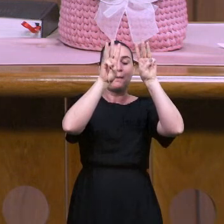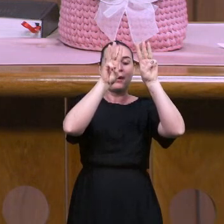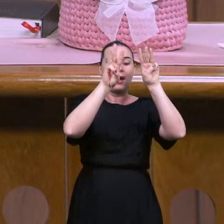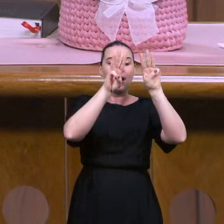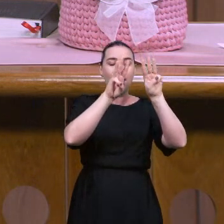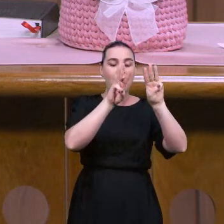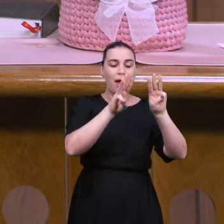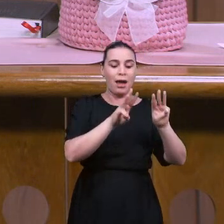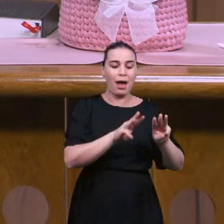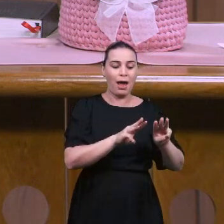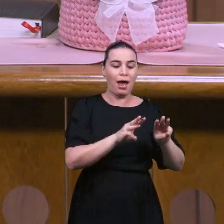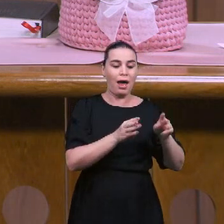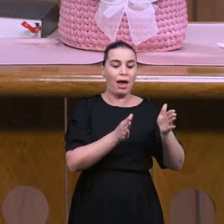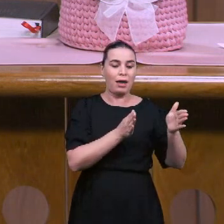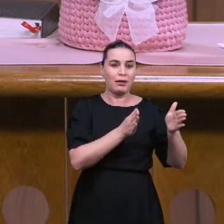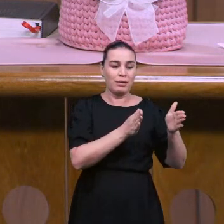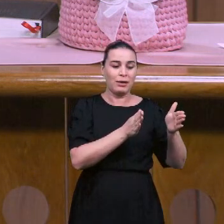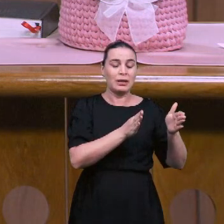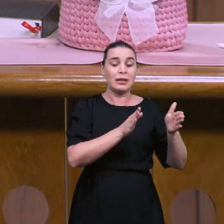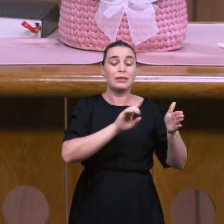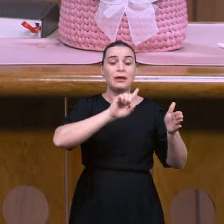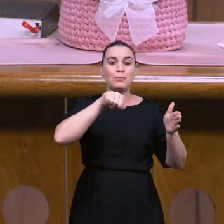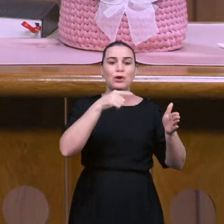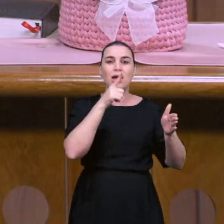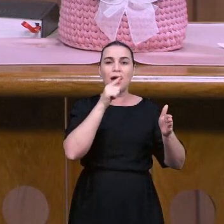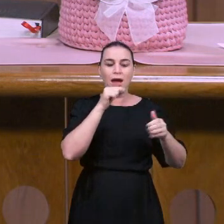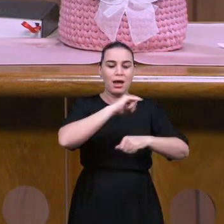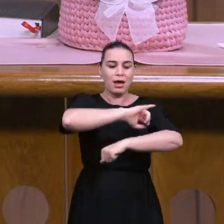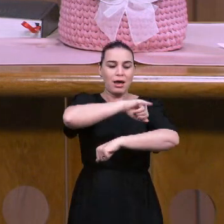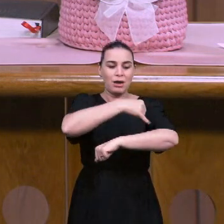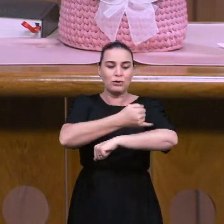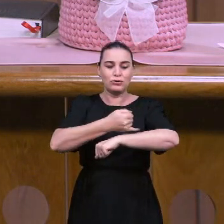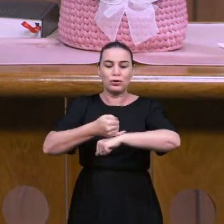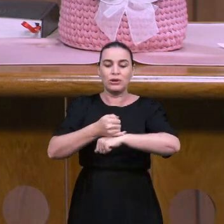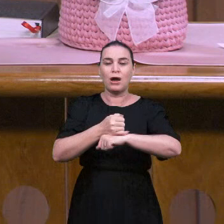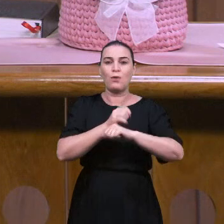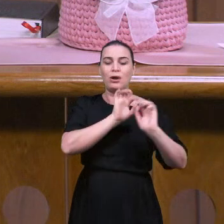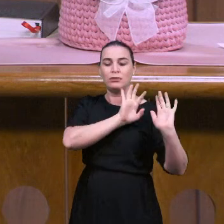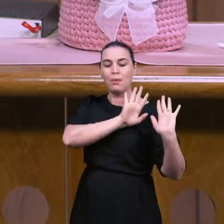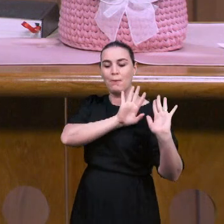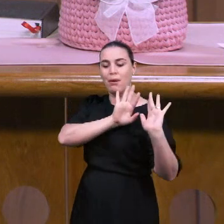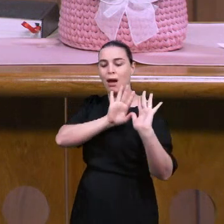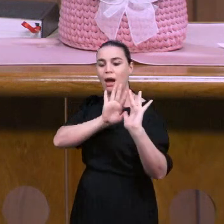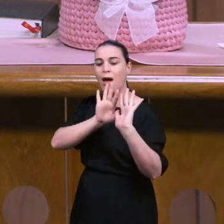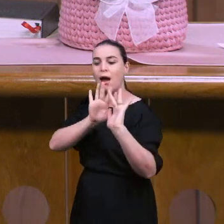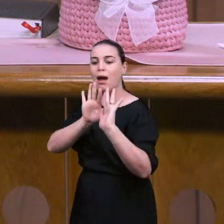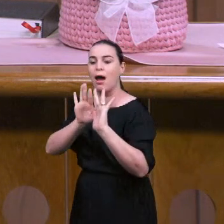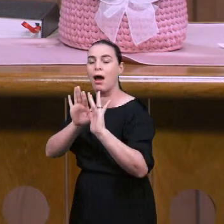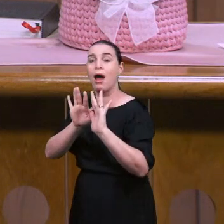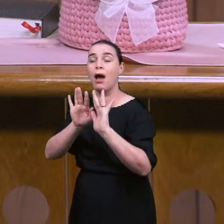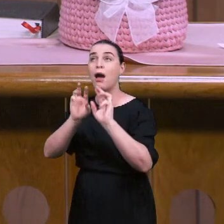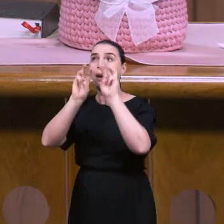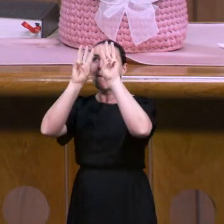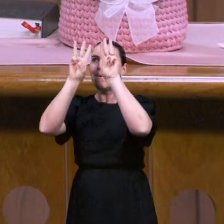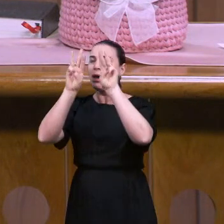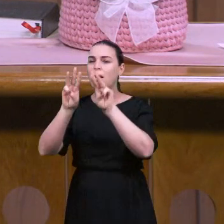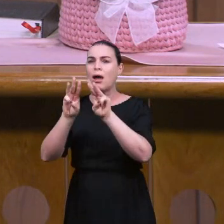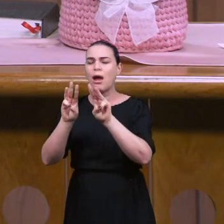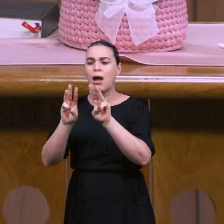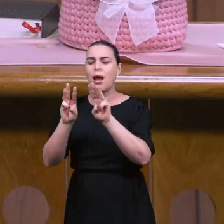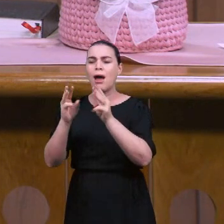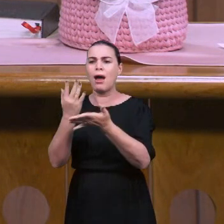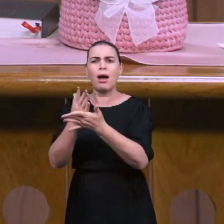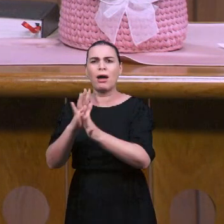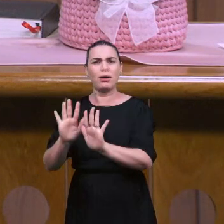tomber du ciel. Qu'est-ce qu'ils ont dû faire? La nourriture maintenant, ils devraient payer le prix pour